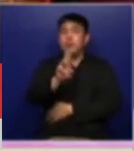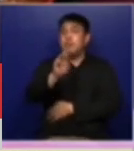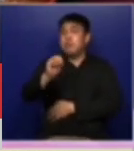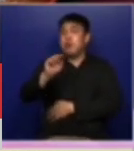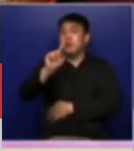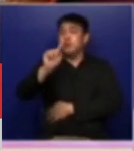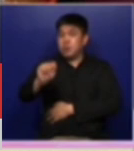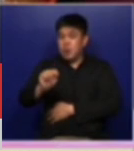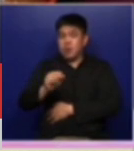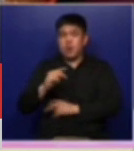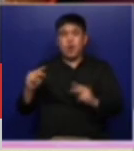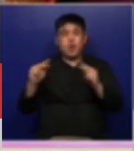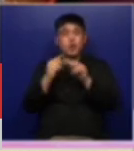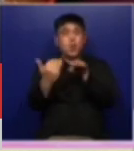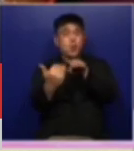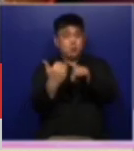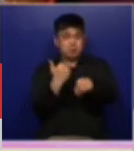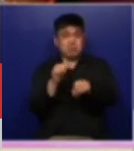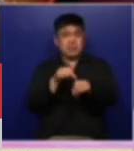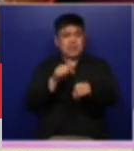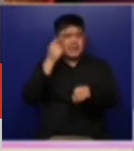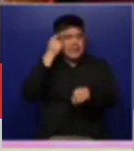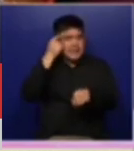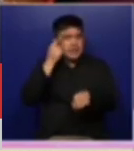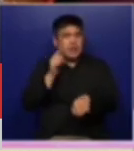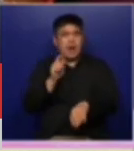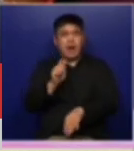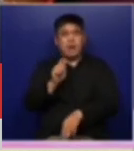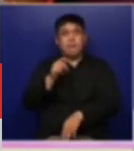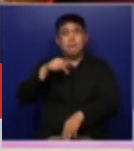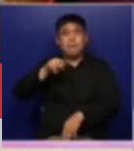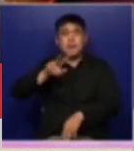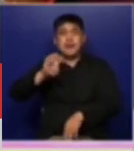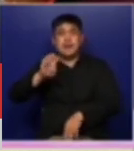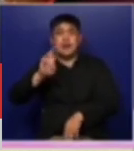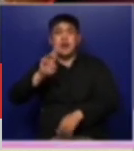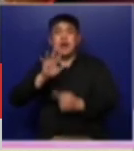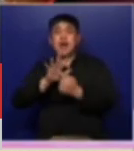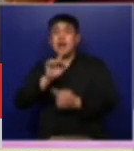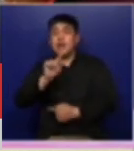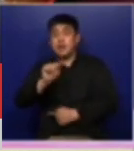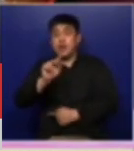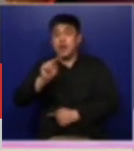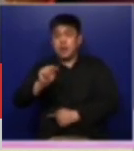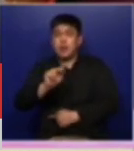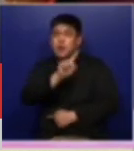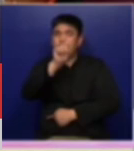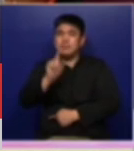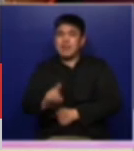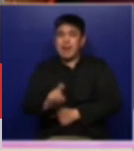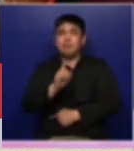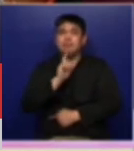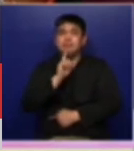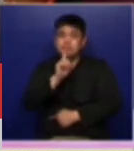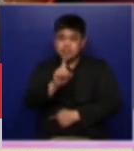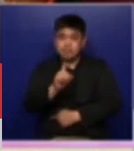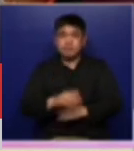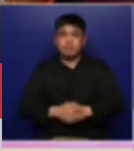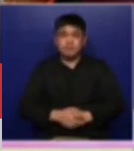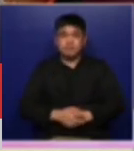ตรีช่วยว่าการกระทรวงคมนาคมท่านอภิรัตน์รัตนเศษเป็นคำถามแรกค่ะท่านประธาน